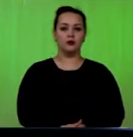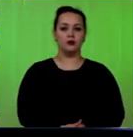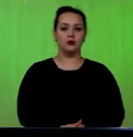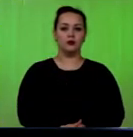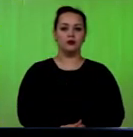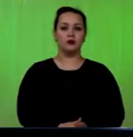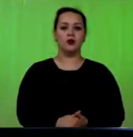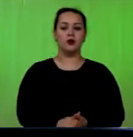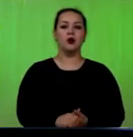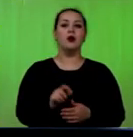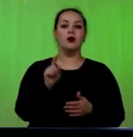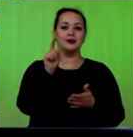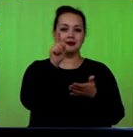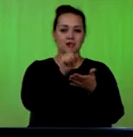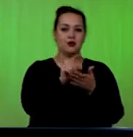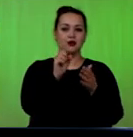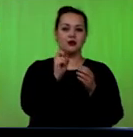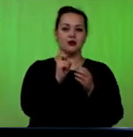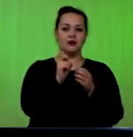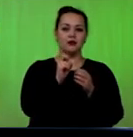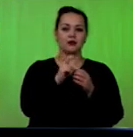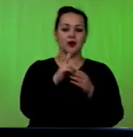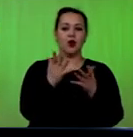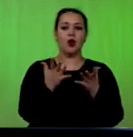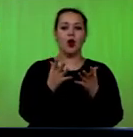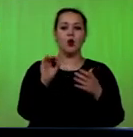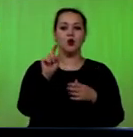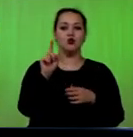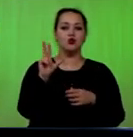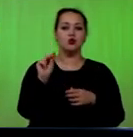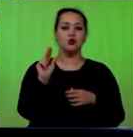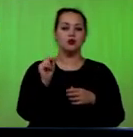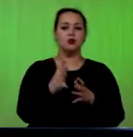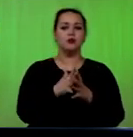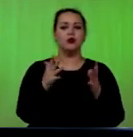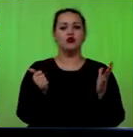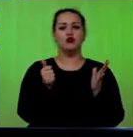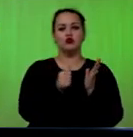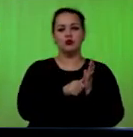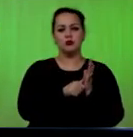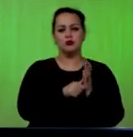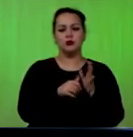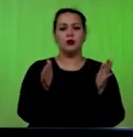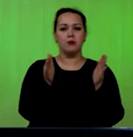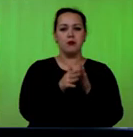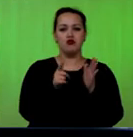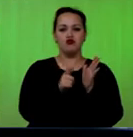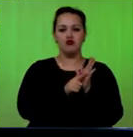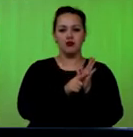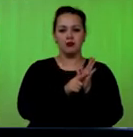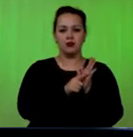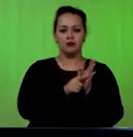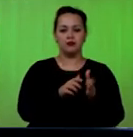задание 12 какое из данных чисел больше 6 и меньше семи